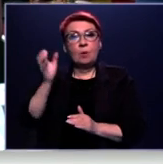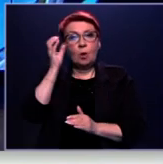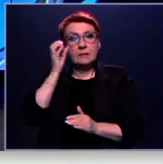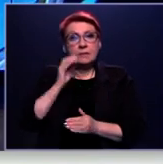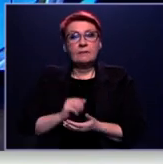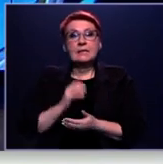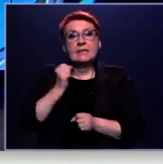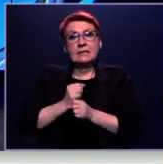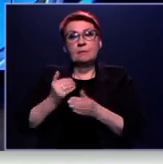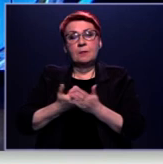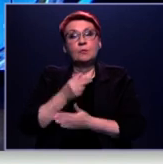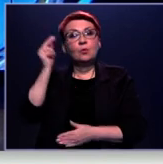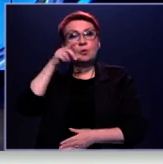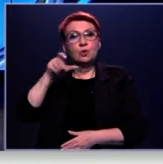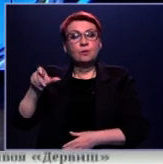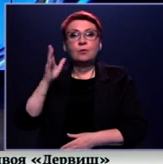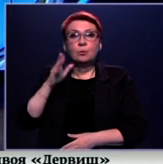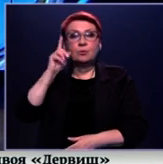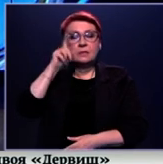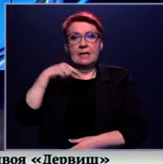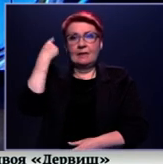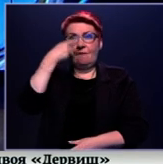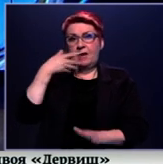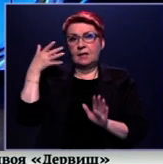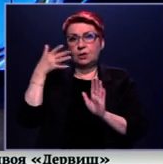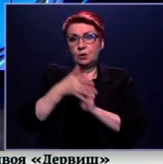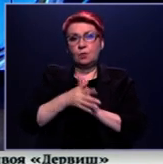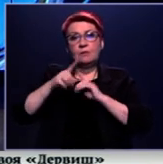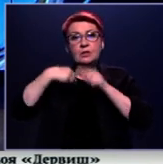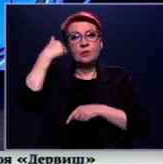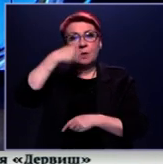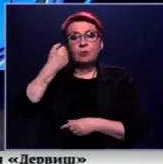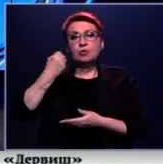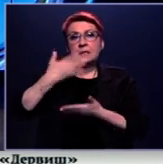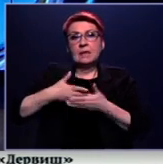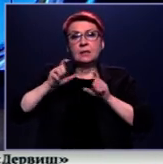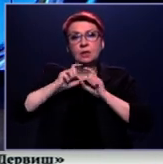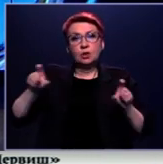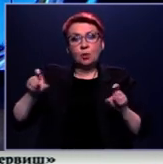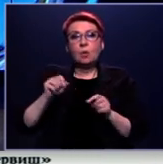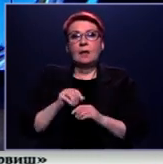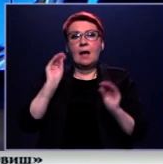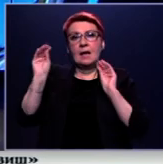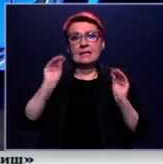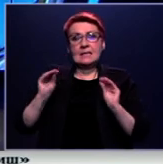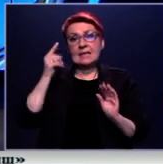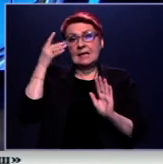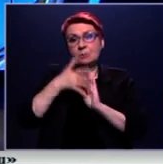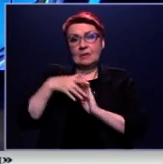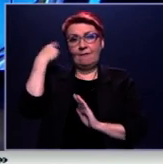по-новому. Учеников будут знать в лицо. Уже в следующем году столичные школы оснастят системой распознавания лиц.